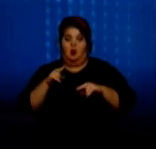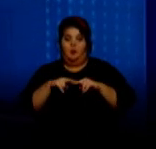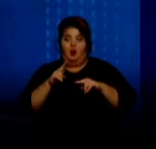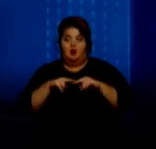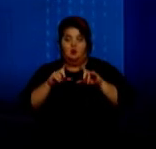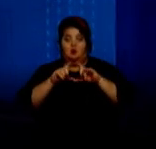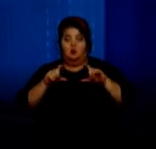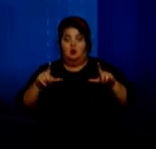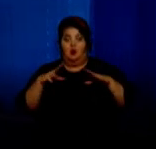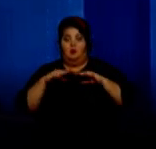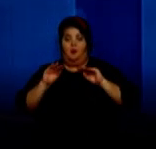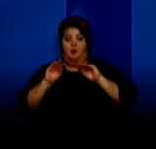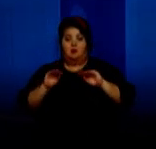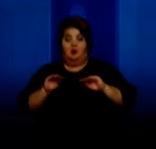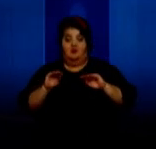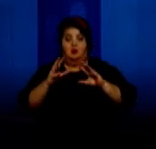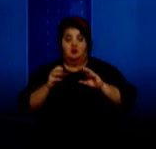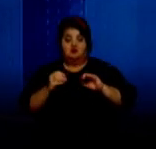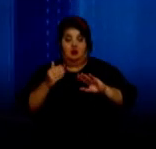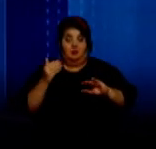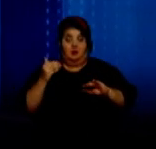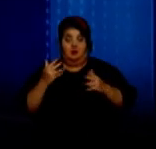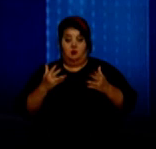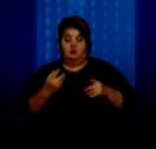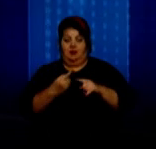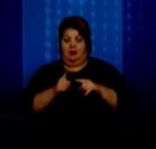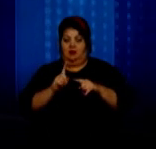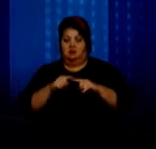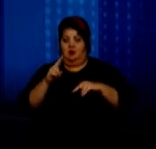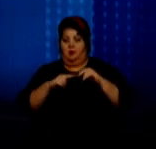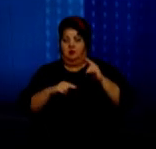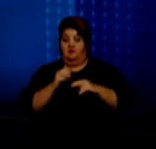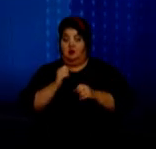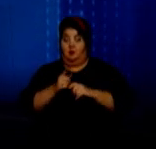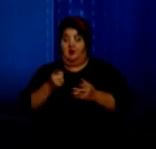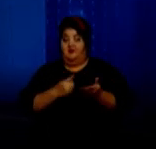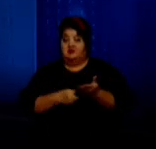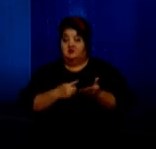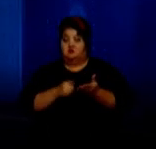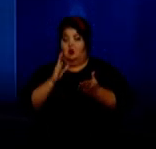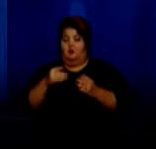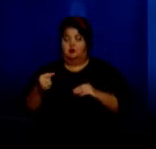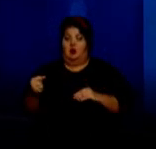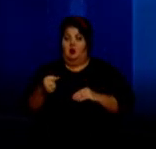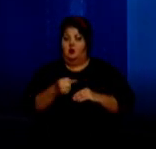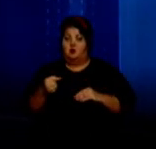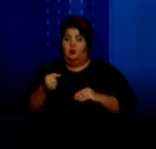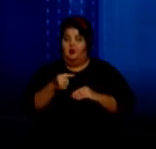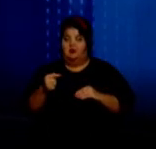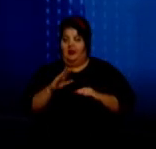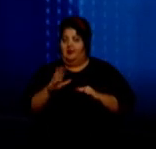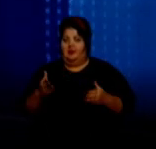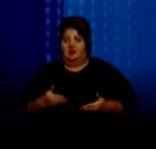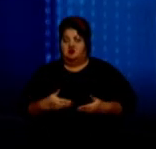об'єкту, який був поставлений там іще напередодні цих будівельних робіт, він свідчив, що буде одноповерхова